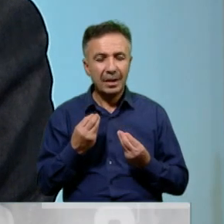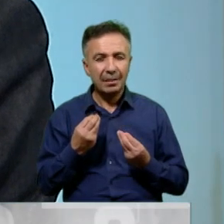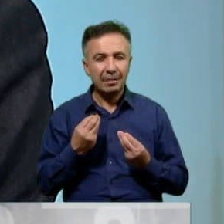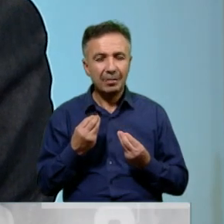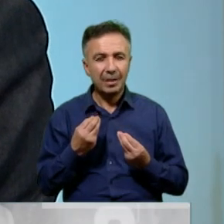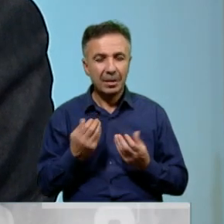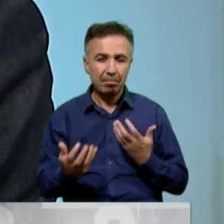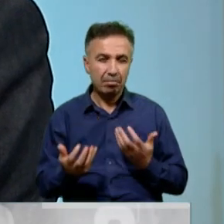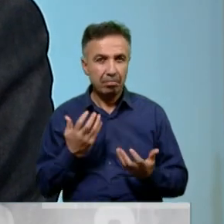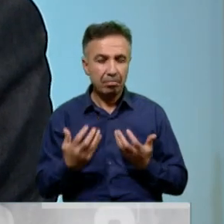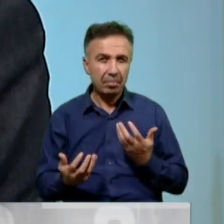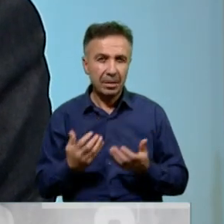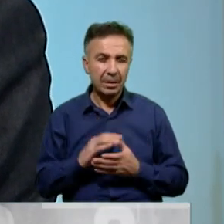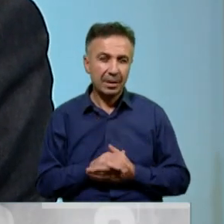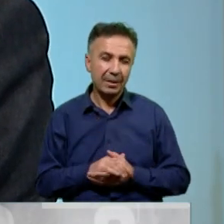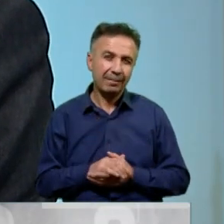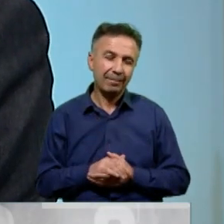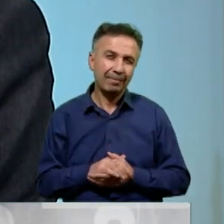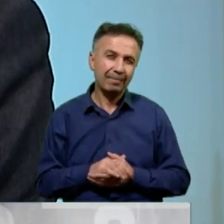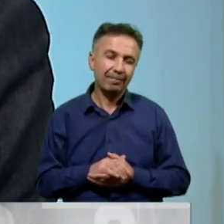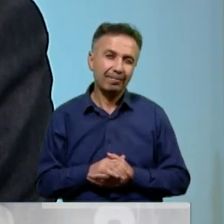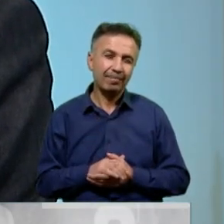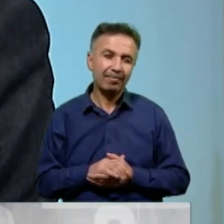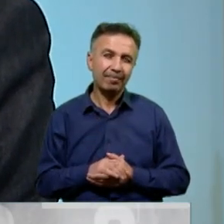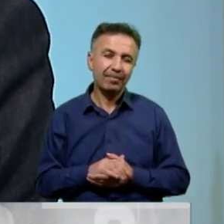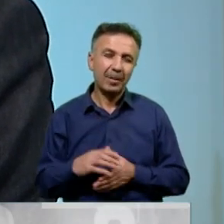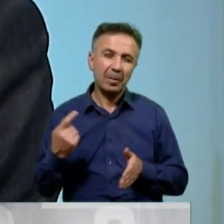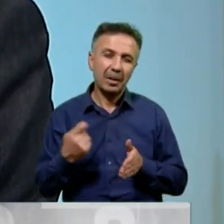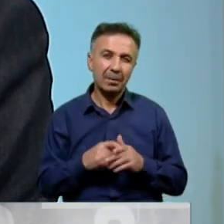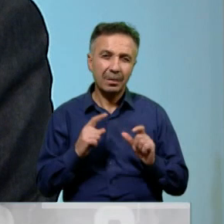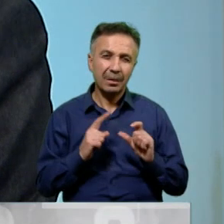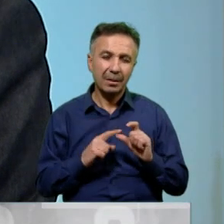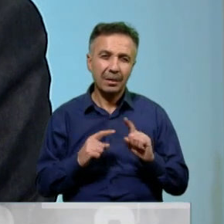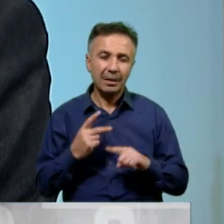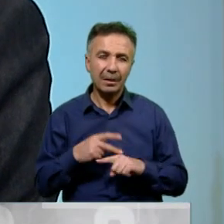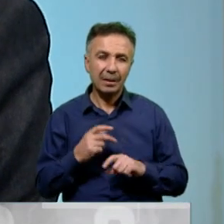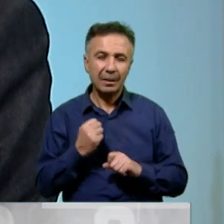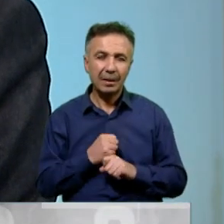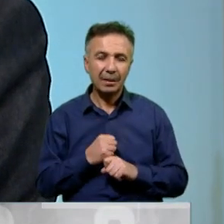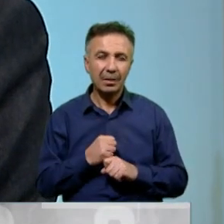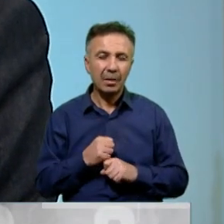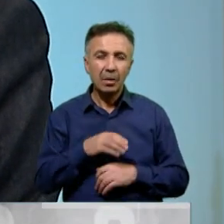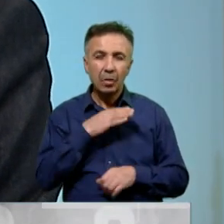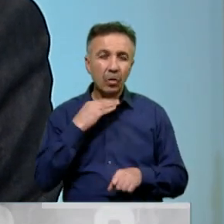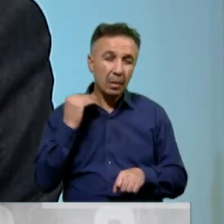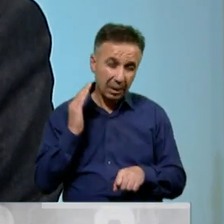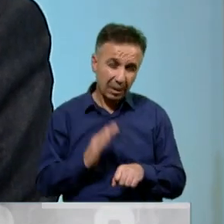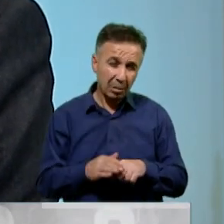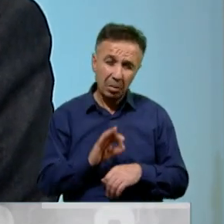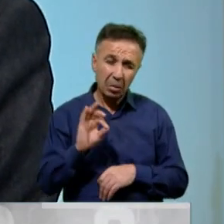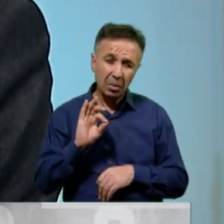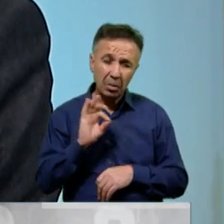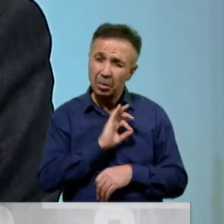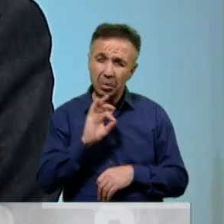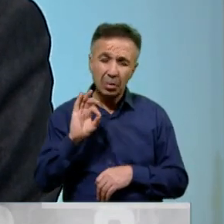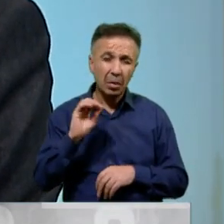basıyorsunuz ya. Allah Allah. Ona sızgıt deniyor. Yani kurbanı kesiyorsun hiç dağıtmadan ya